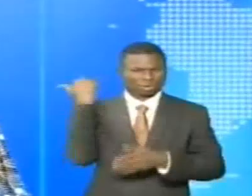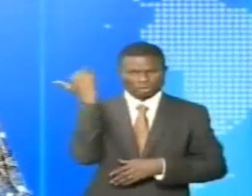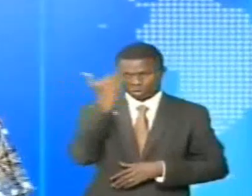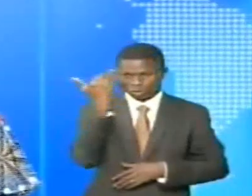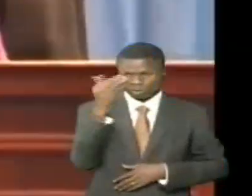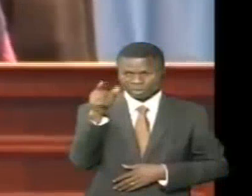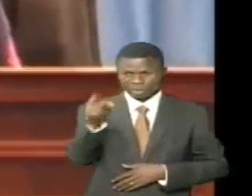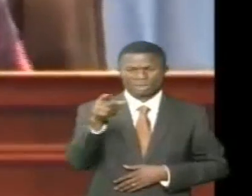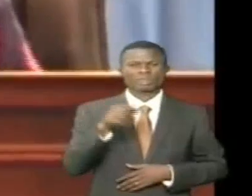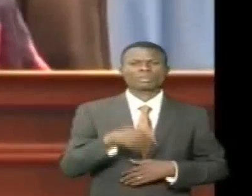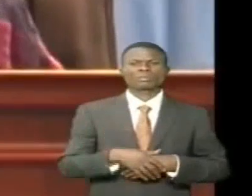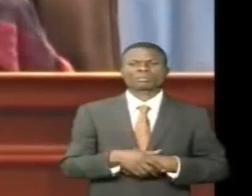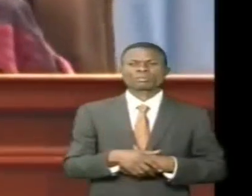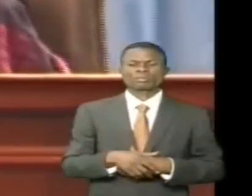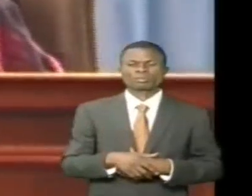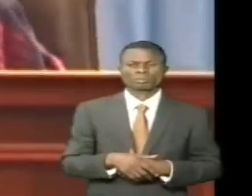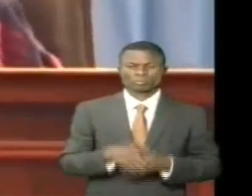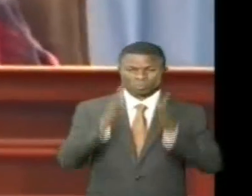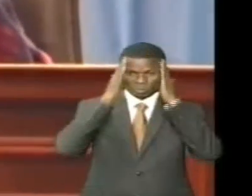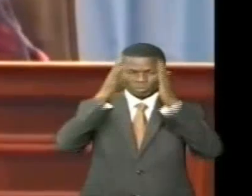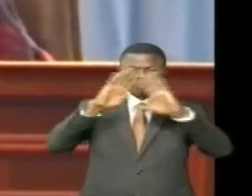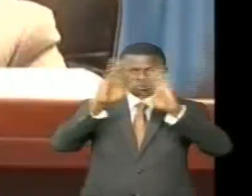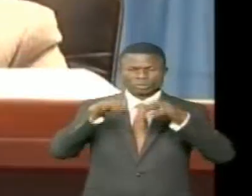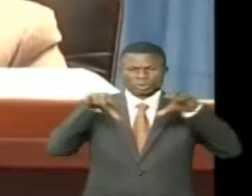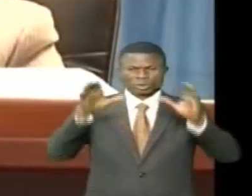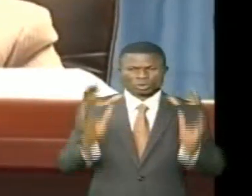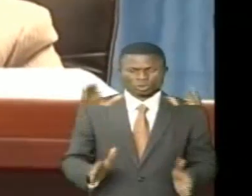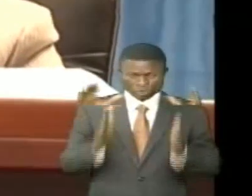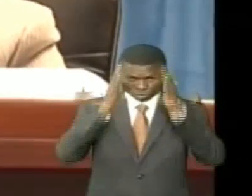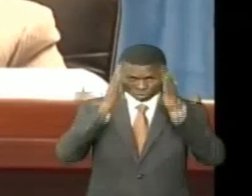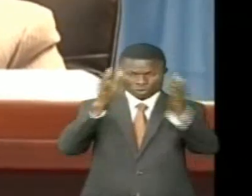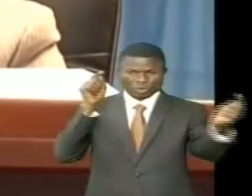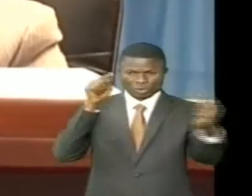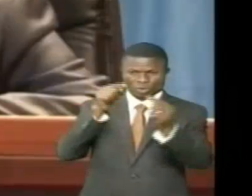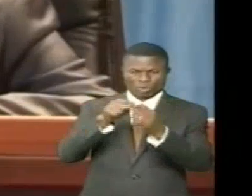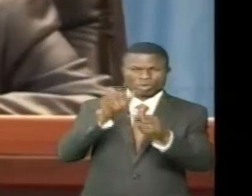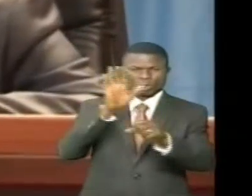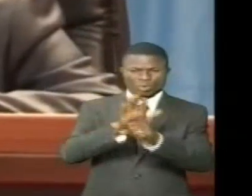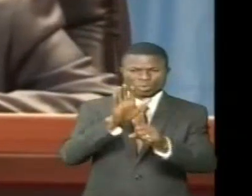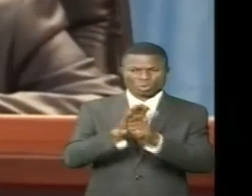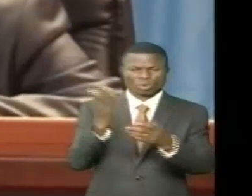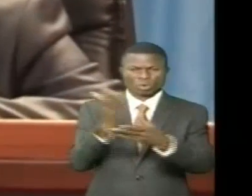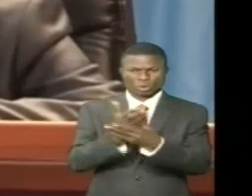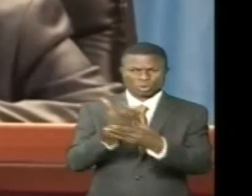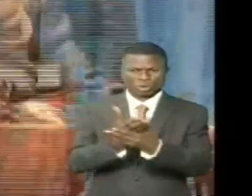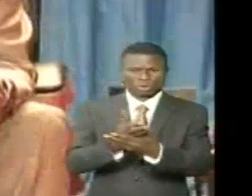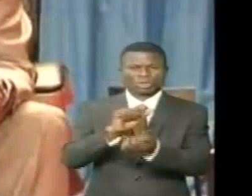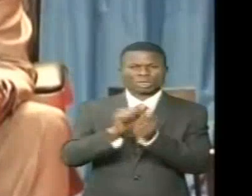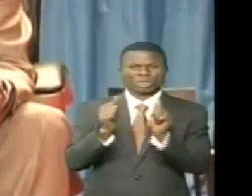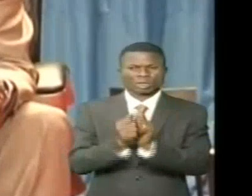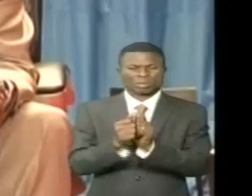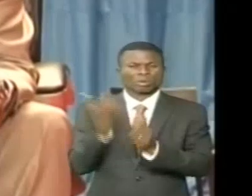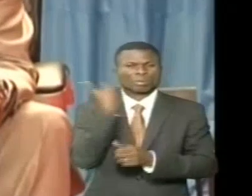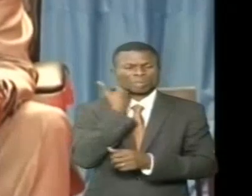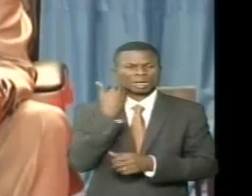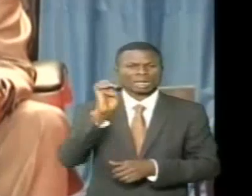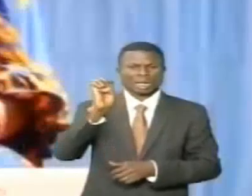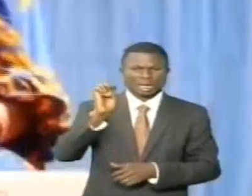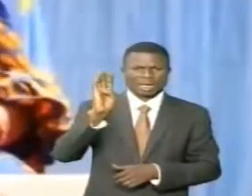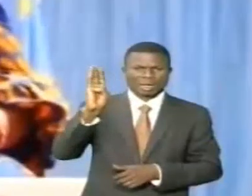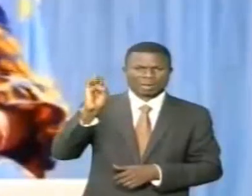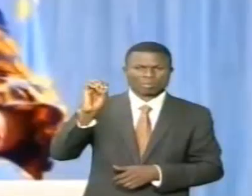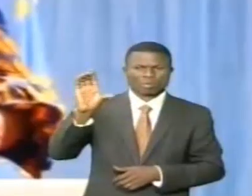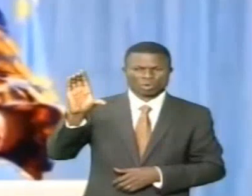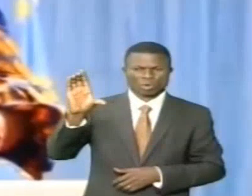Mouimbou. L'attention de tous les Congolais était focalisée sur l'augmentation des nombres de cas testés positifs au